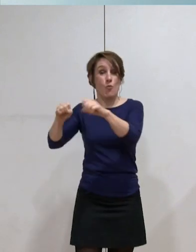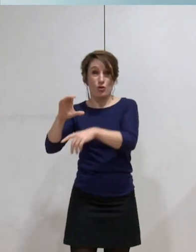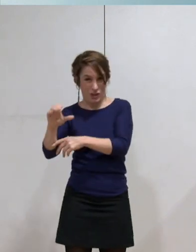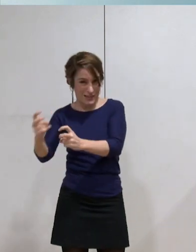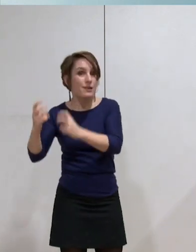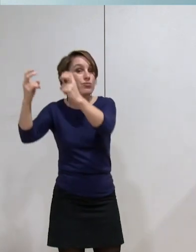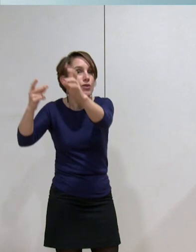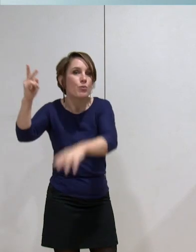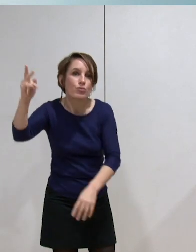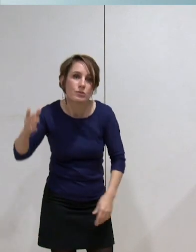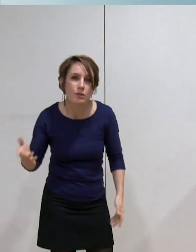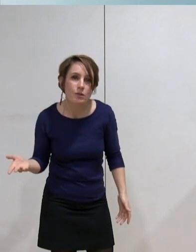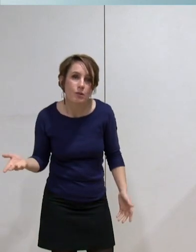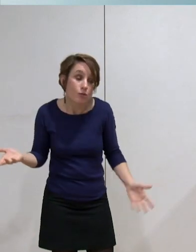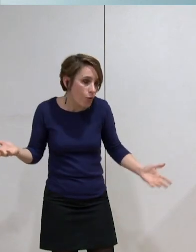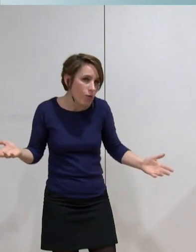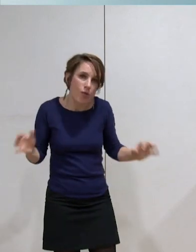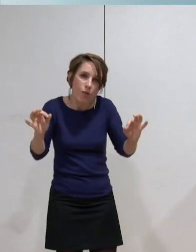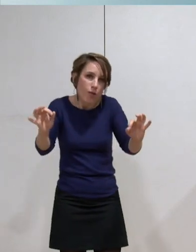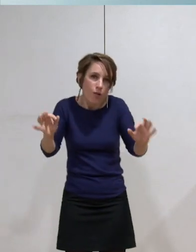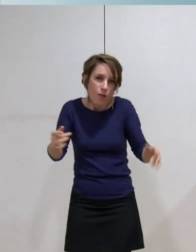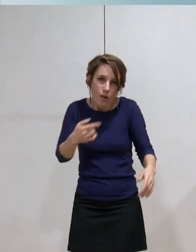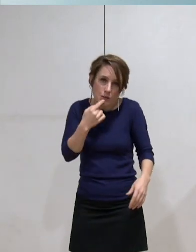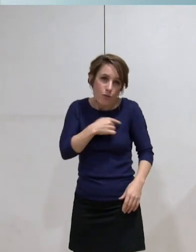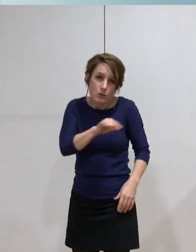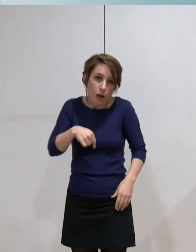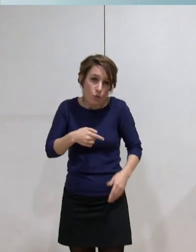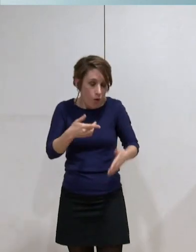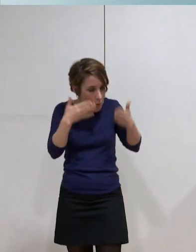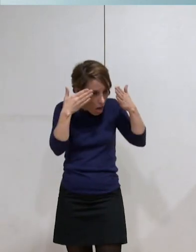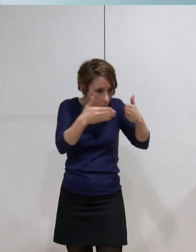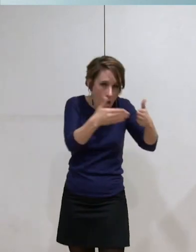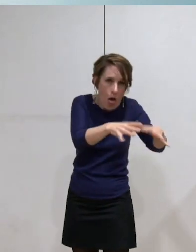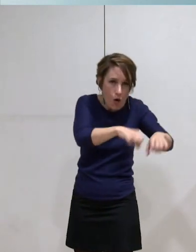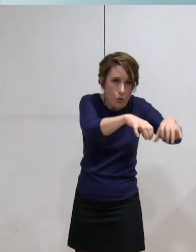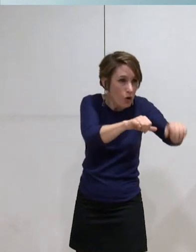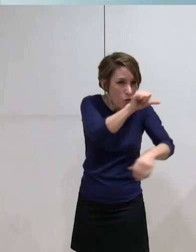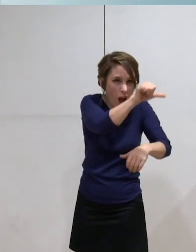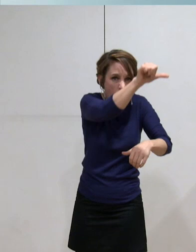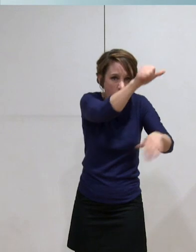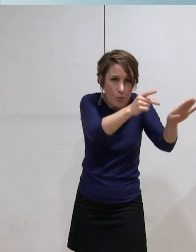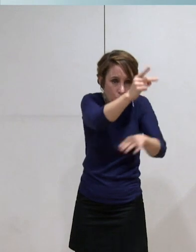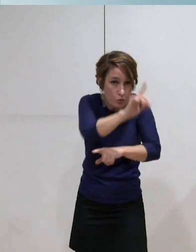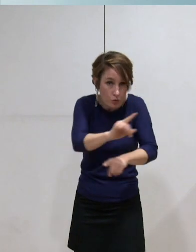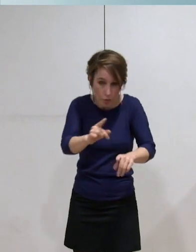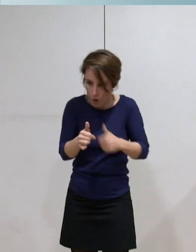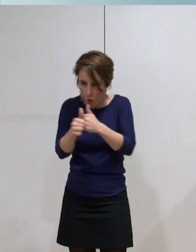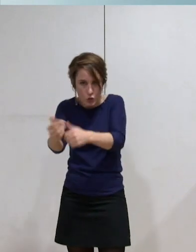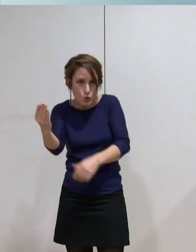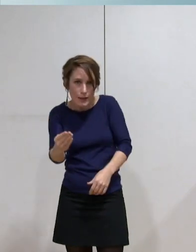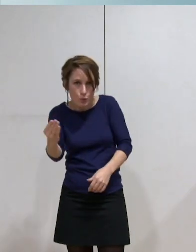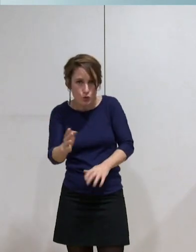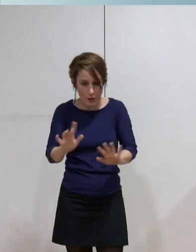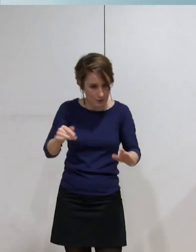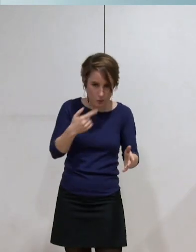C donc vous voyez en fait nous ne faisons pas dans cet axe- là parce que nous regardons les besoins mais effectivement il se trouve que il y a un